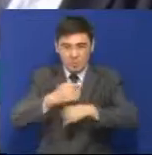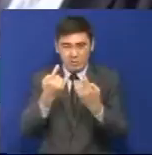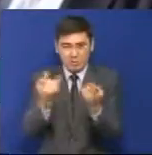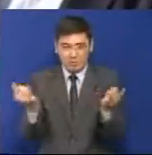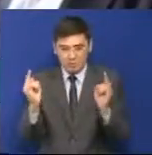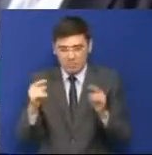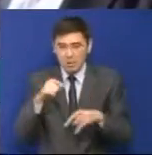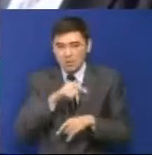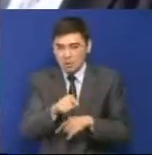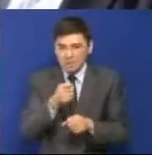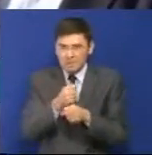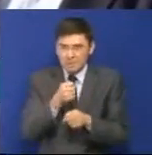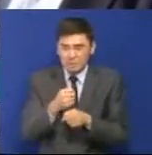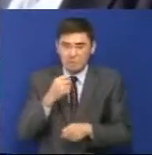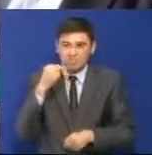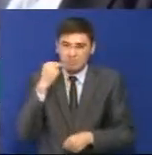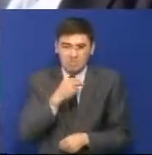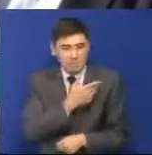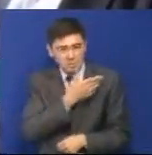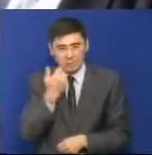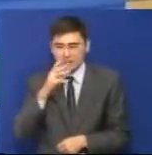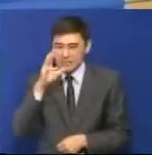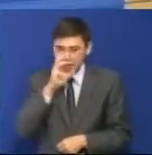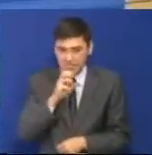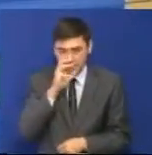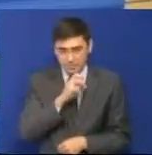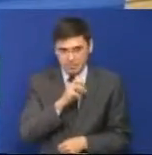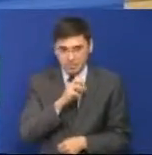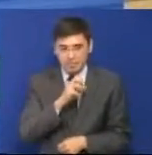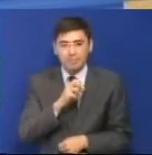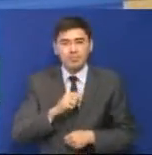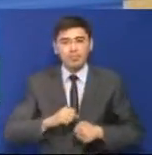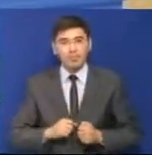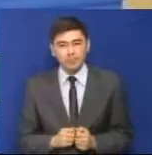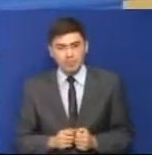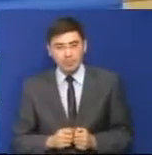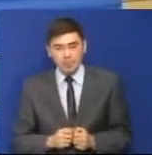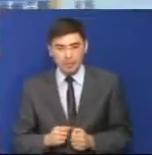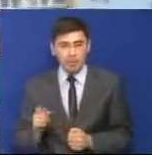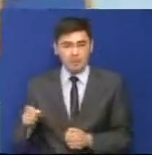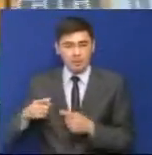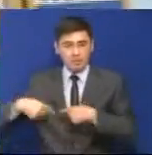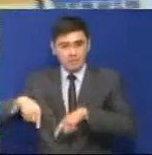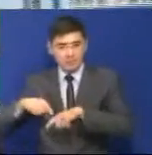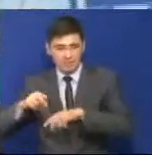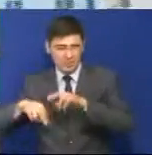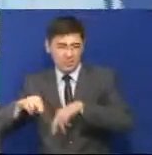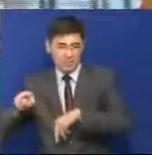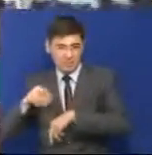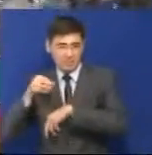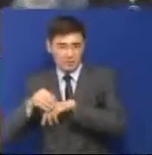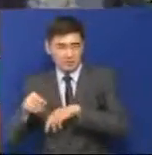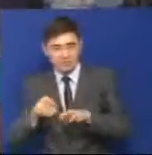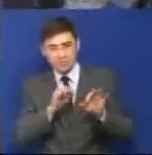құрылыс компаниясының өкілі өз кезегінде кемшіліктердің іргетастың отыруына байланысты орын алып отырғанын, барлық жаңа